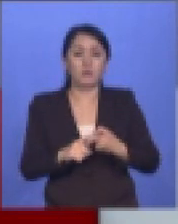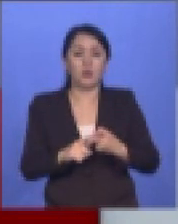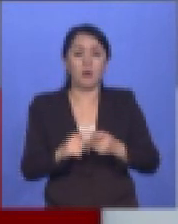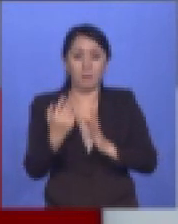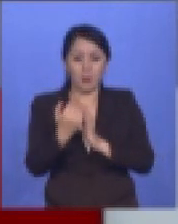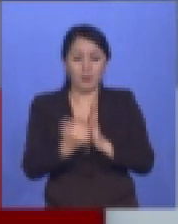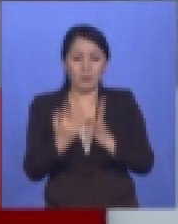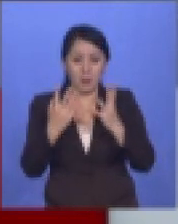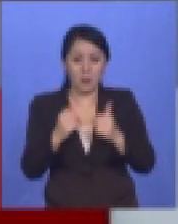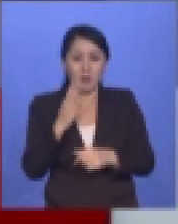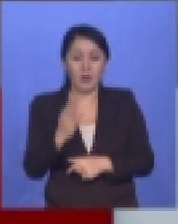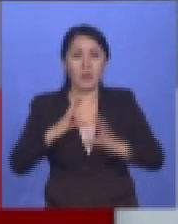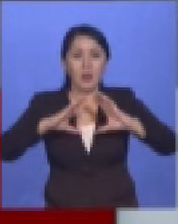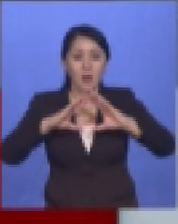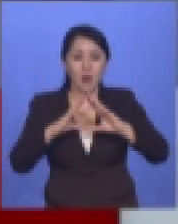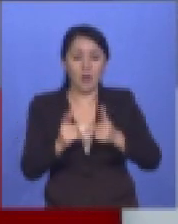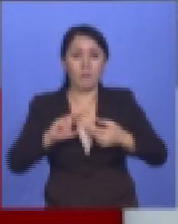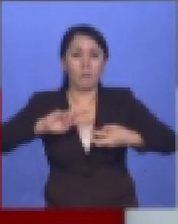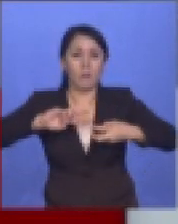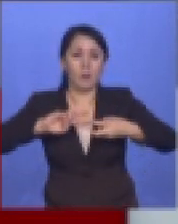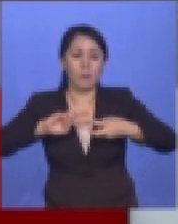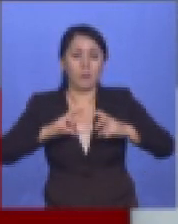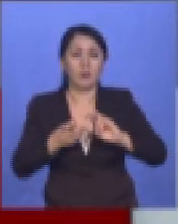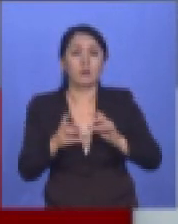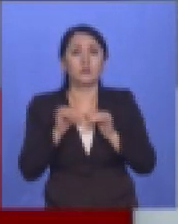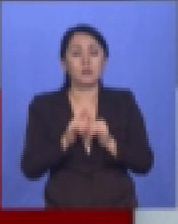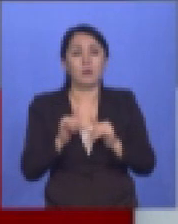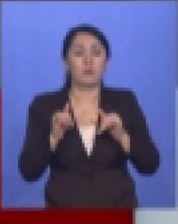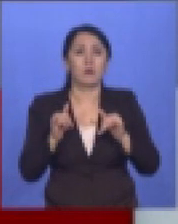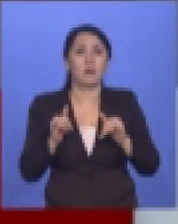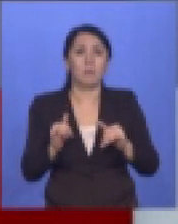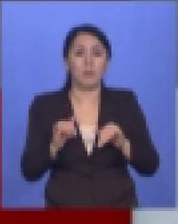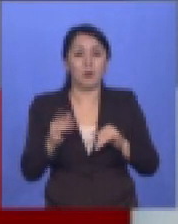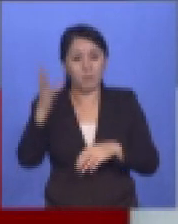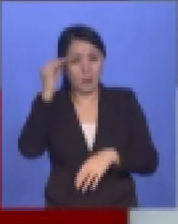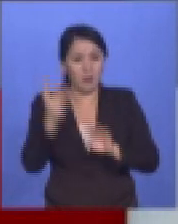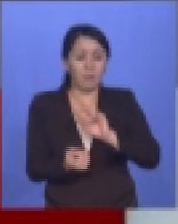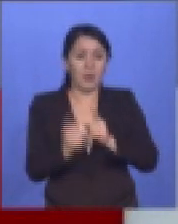де қарастырамыз. Әлемдегі ахуалдың қазіргі жай-күйі мен даму перспективалары